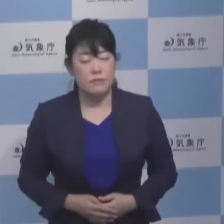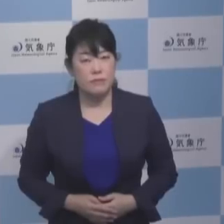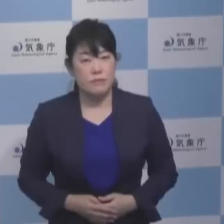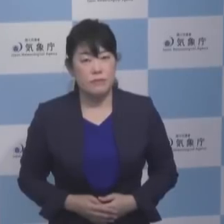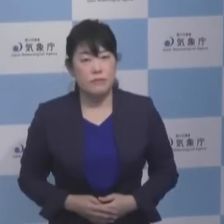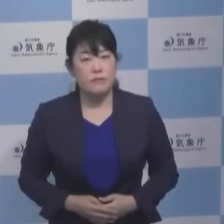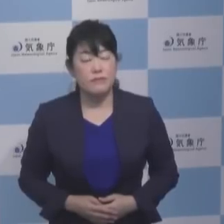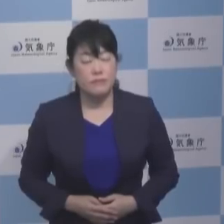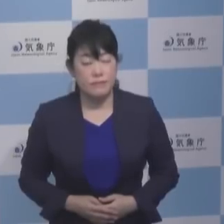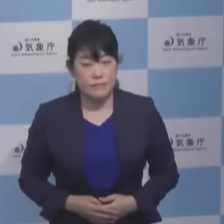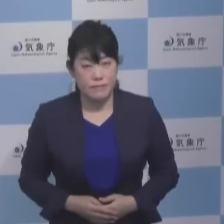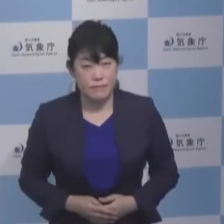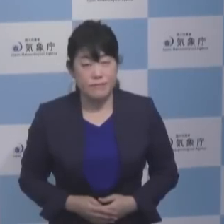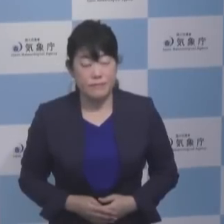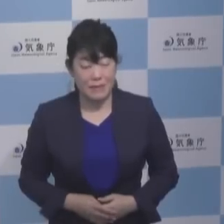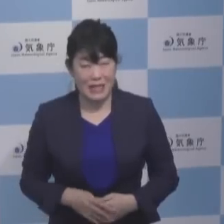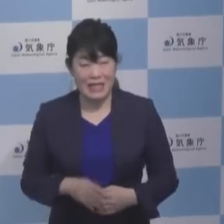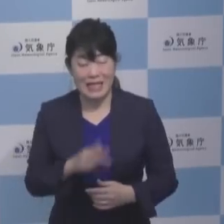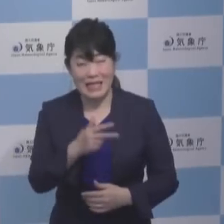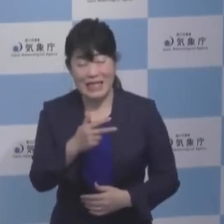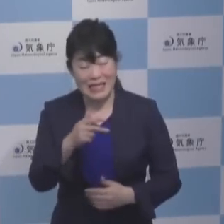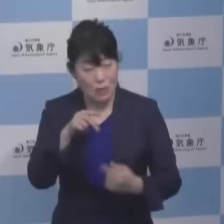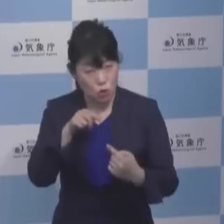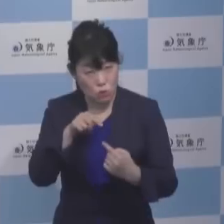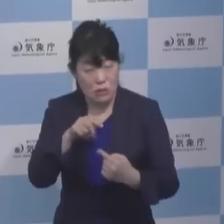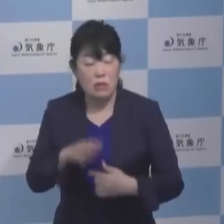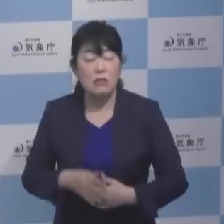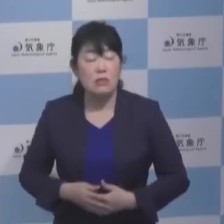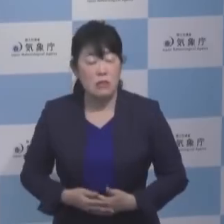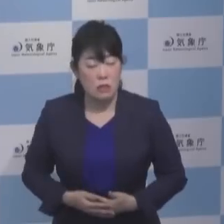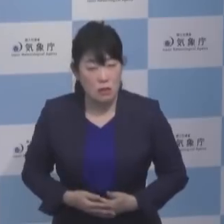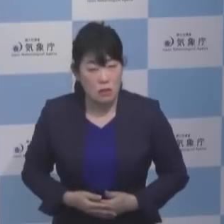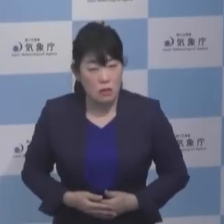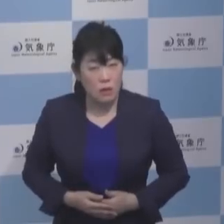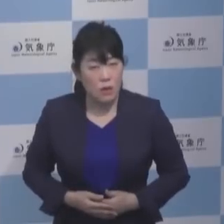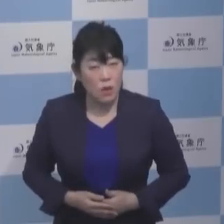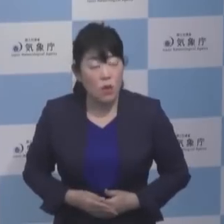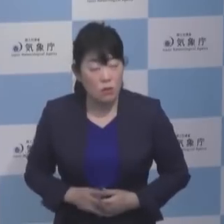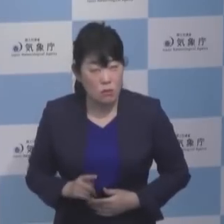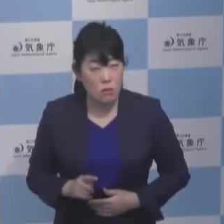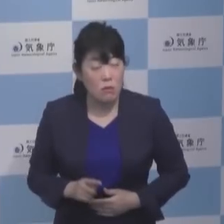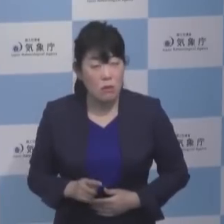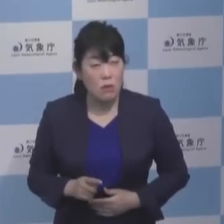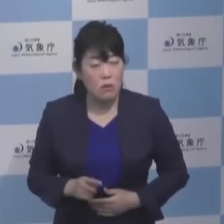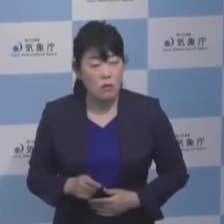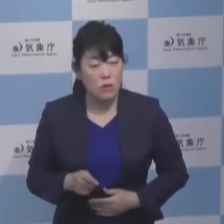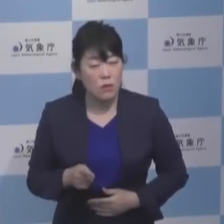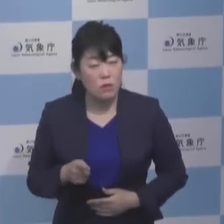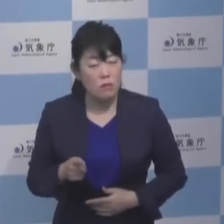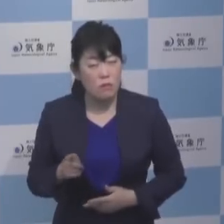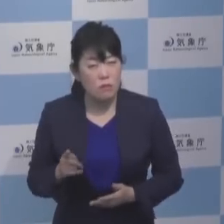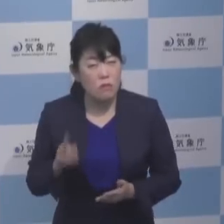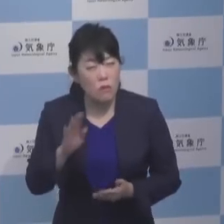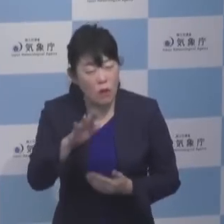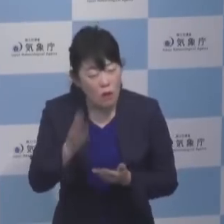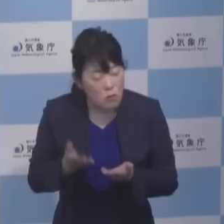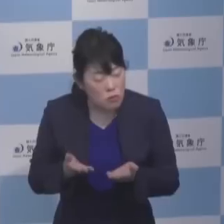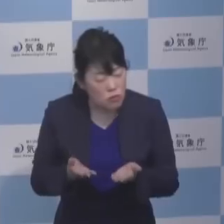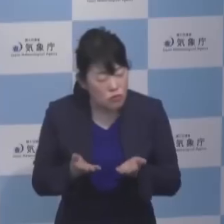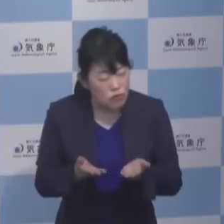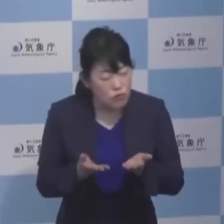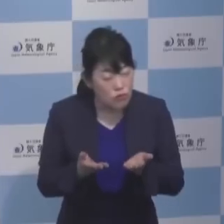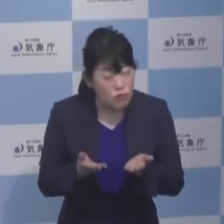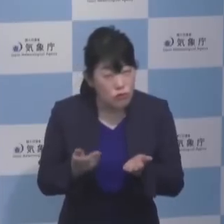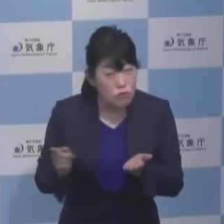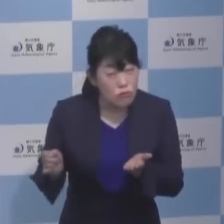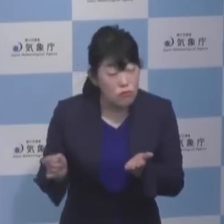たびたびすみません、地図しますです。震央分布図のですね、その後余震というか、まあ、その後の続けて起きた地震の